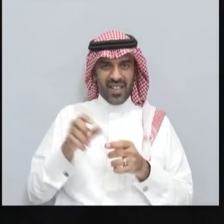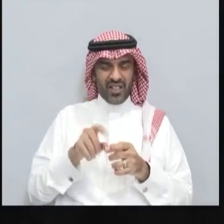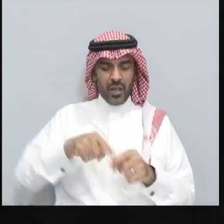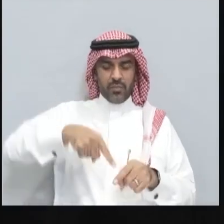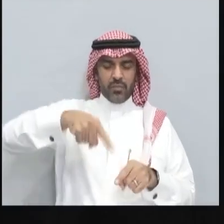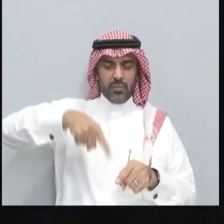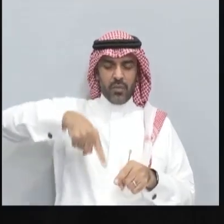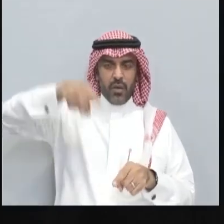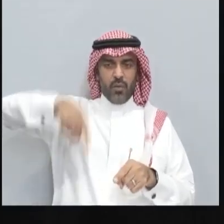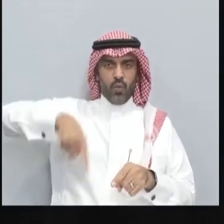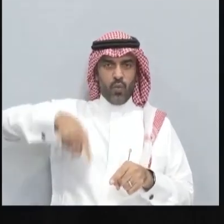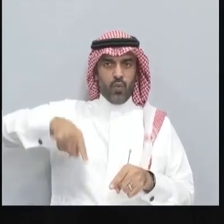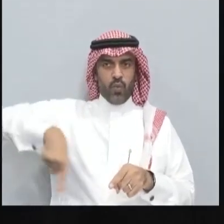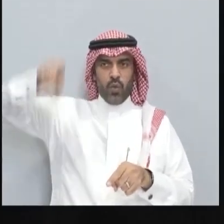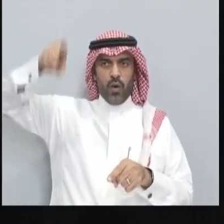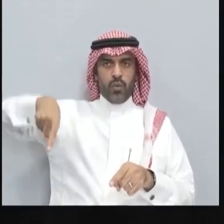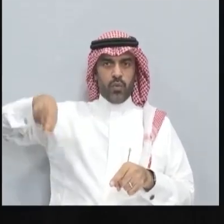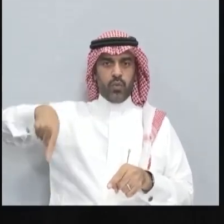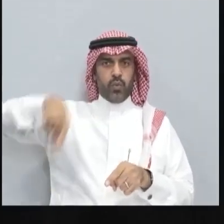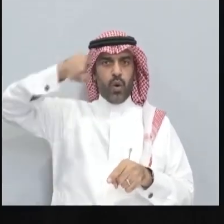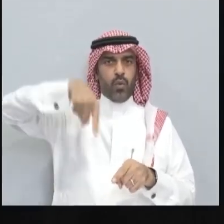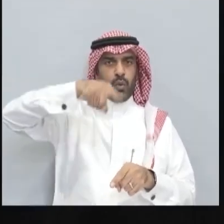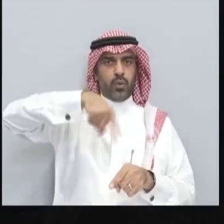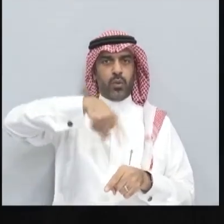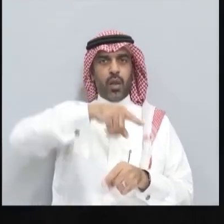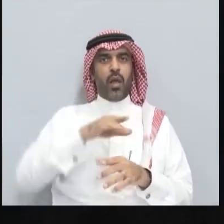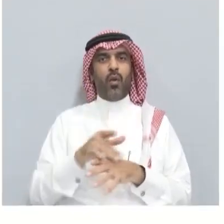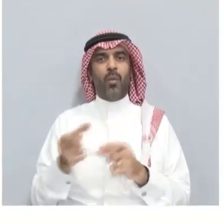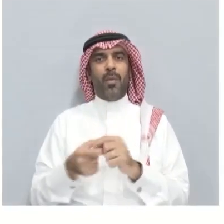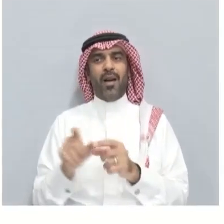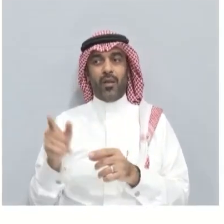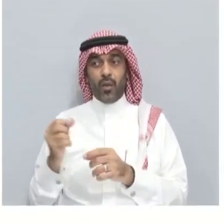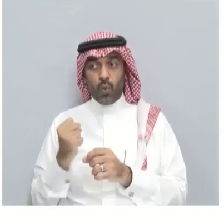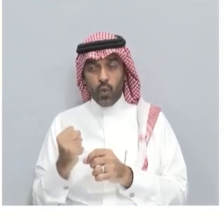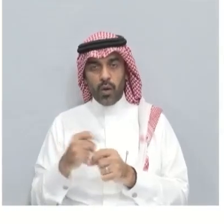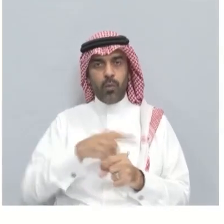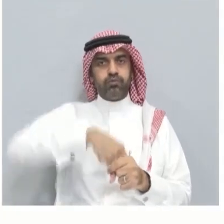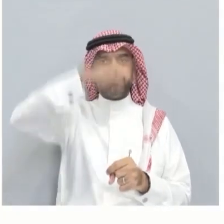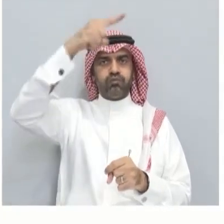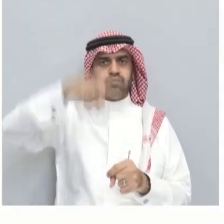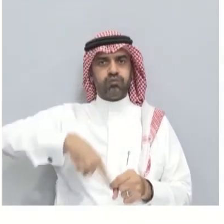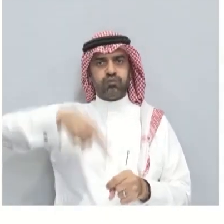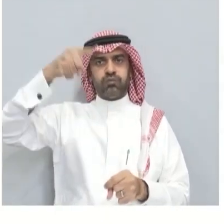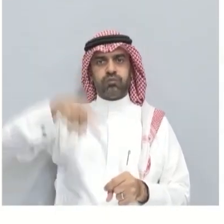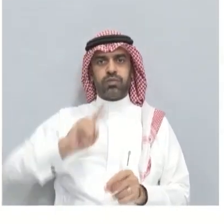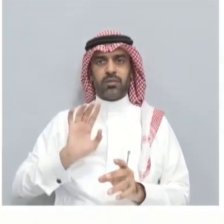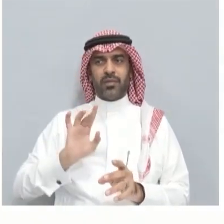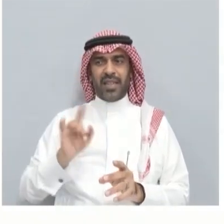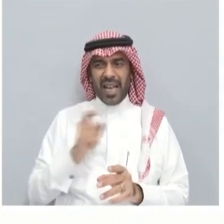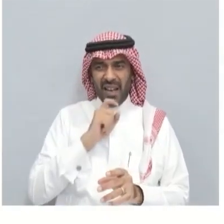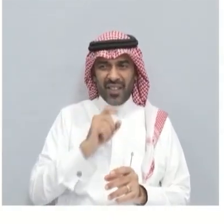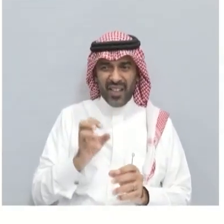ماذا الموجات الزلزاليه الاوليه والثانويه اذا الموجه الزلزاليه موجه ناتجه عن ماذا عن